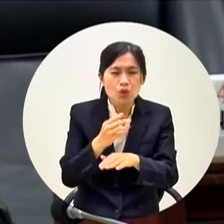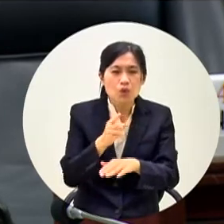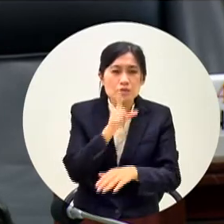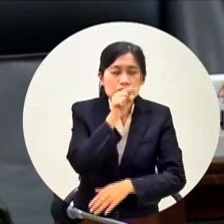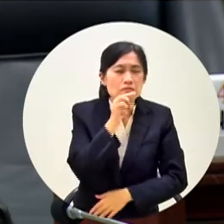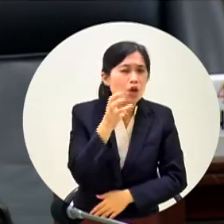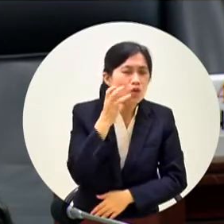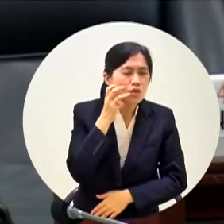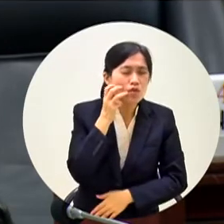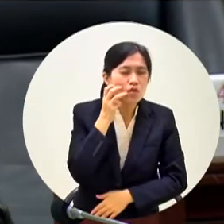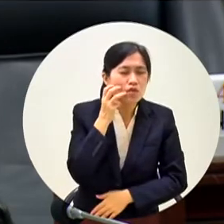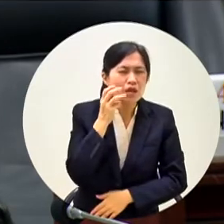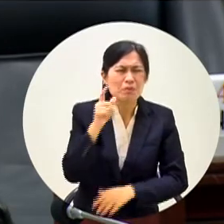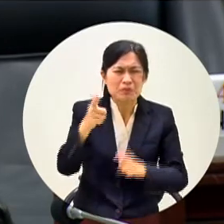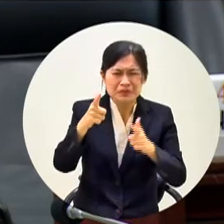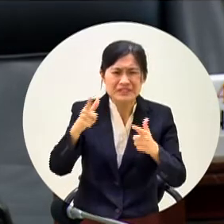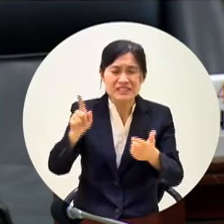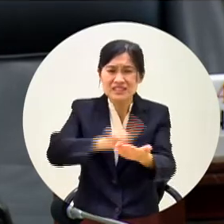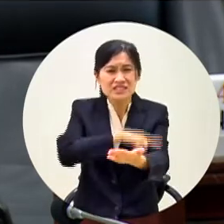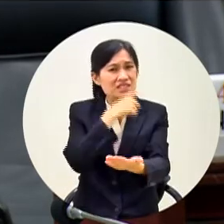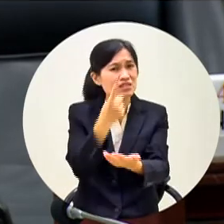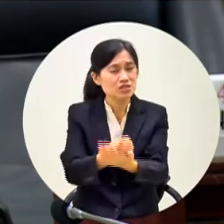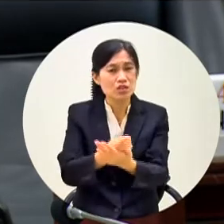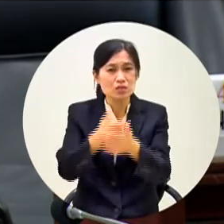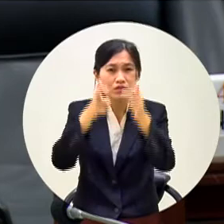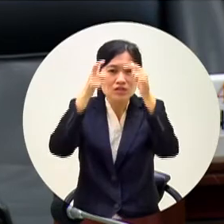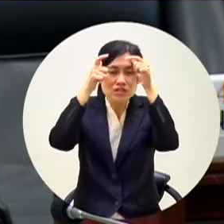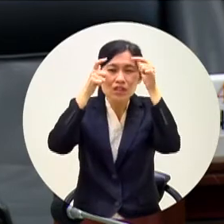规个高雄市整体的社区型的，